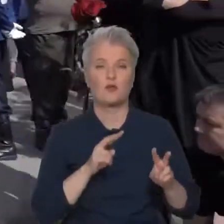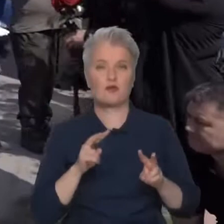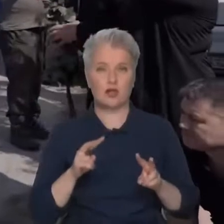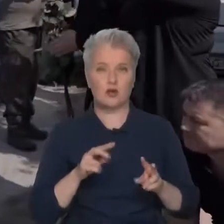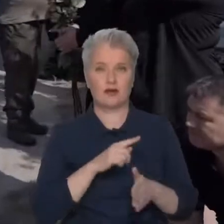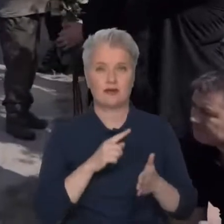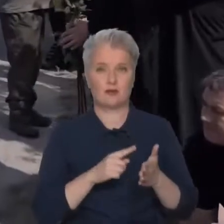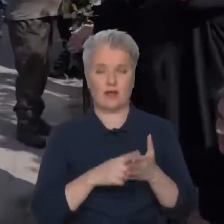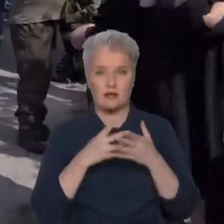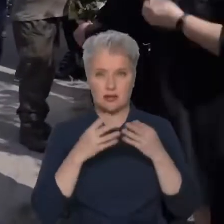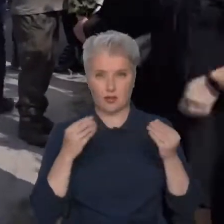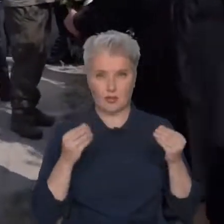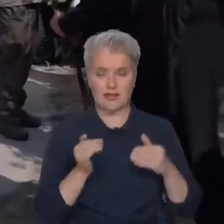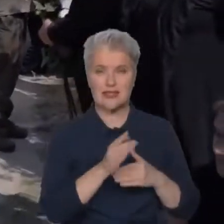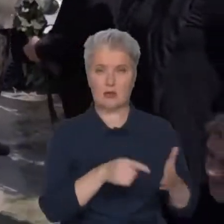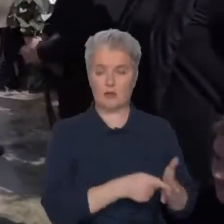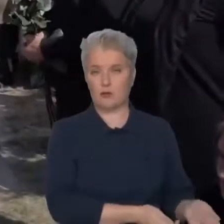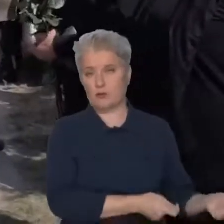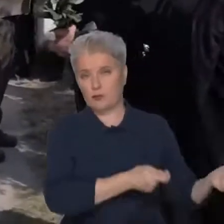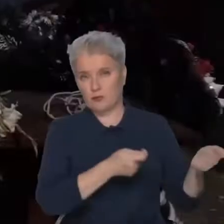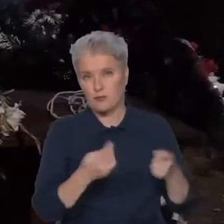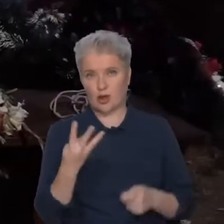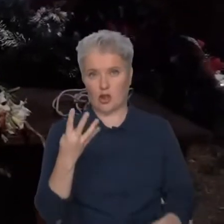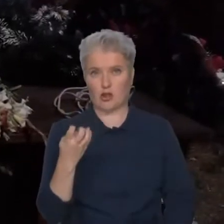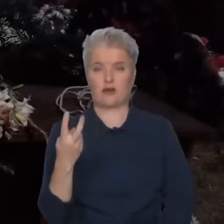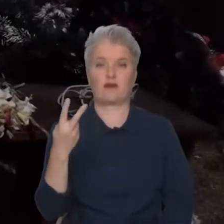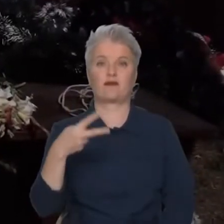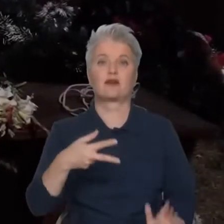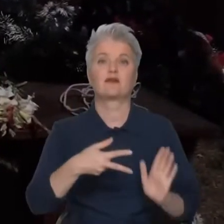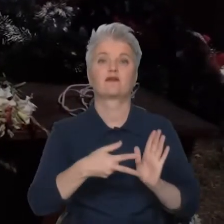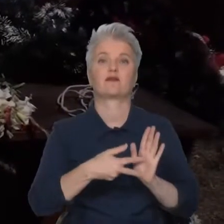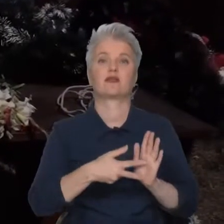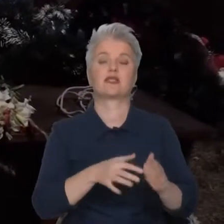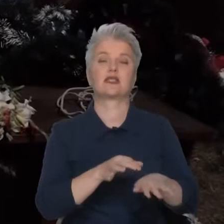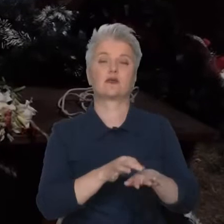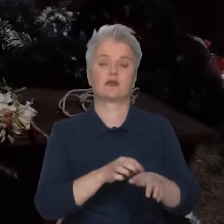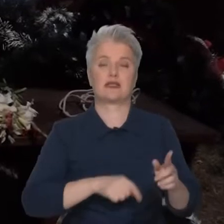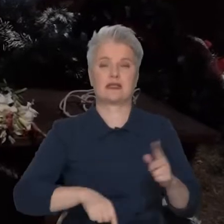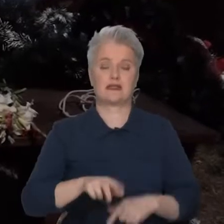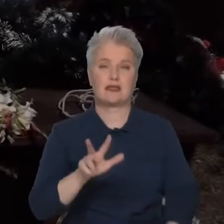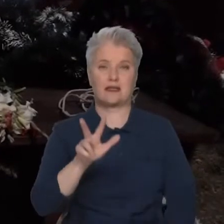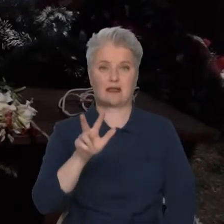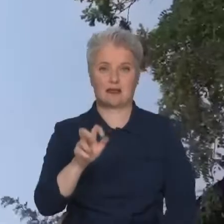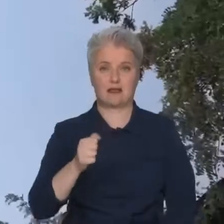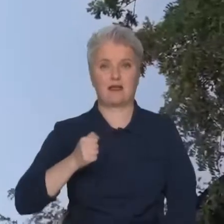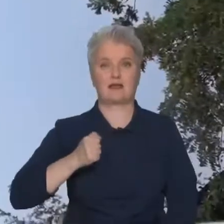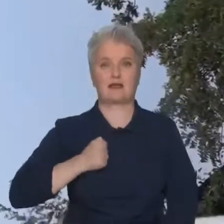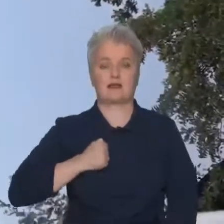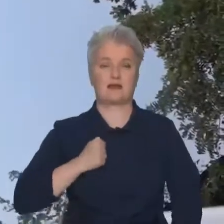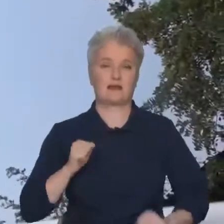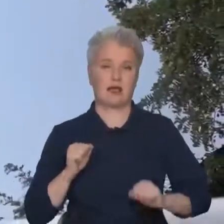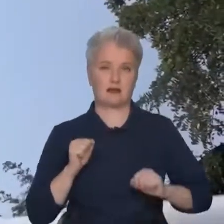Котенка, з Маріуполя вже доставили 428 тіл. З них понад 300 – захисники Азовсталі. Тарас